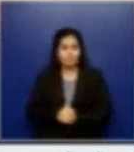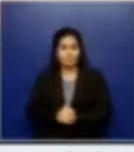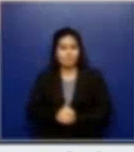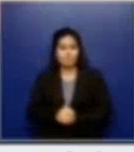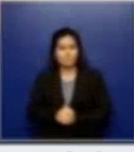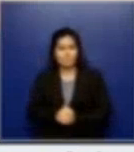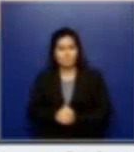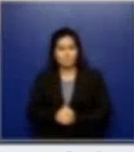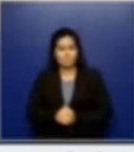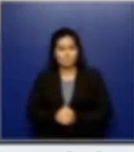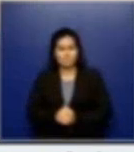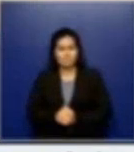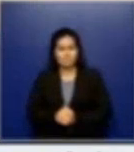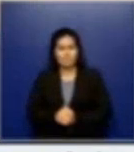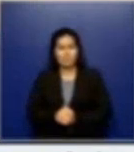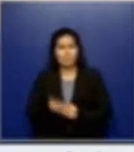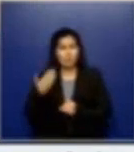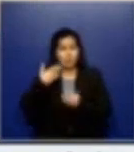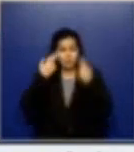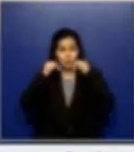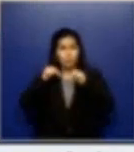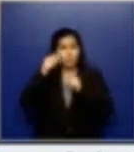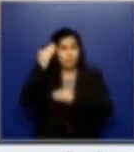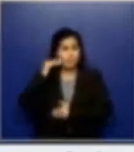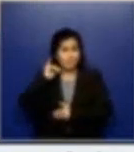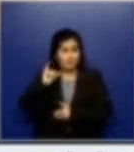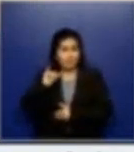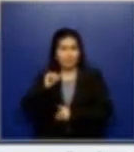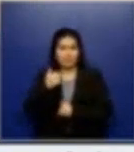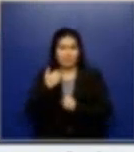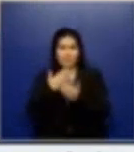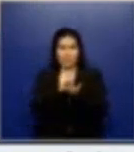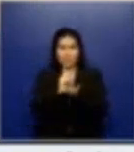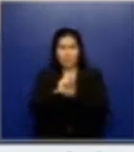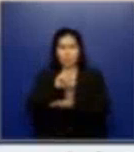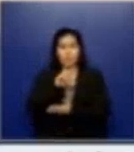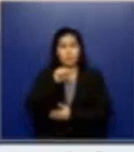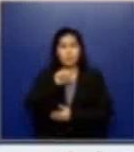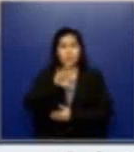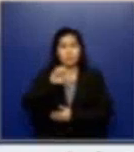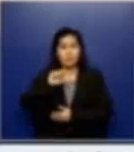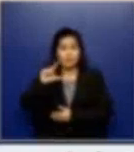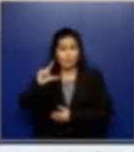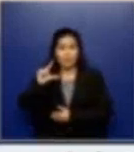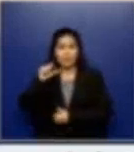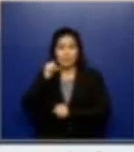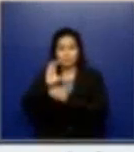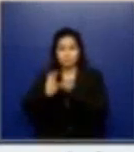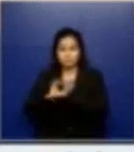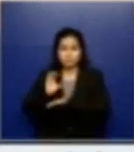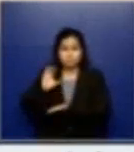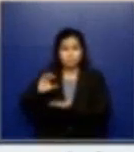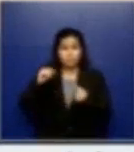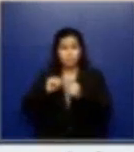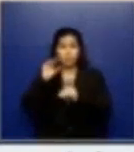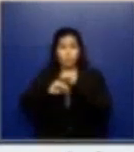ต์3.5 แสนล้านเท่านั้นเองนายกยิ่งลักษณ์ขอกู้เงินเท่าไหร่ครับ3.5 แสนล้านเพื่อทำเมกะโป